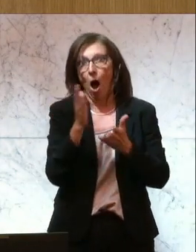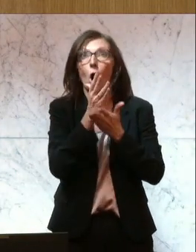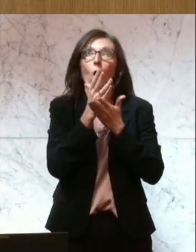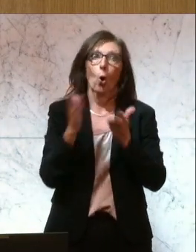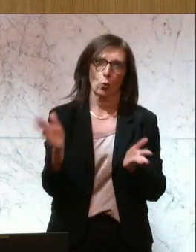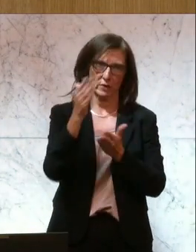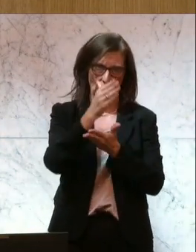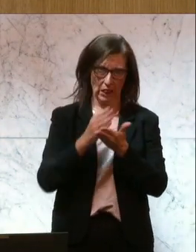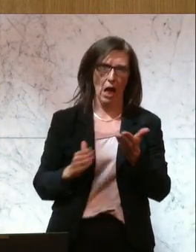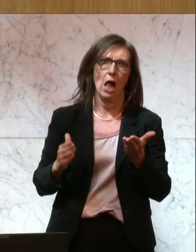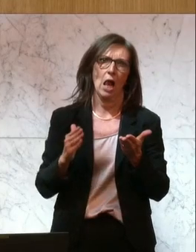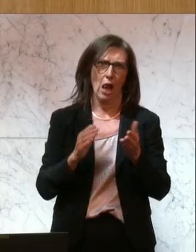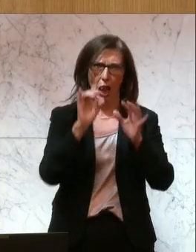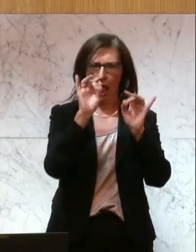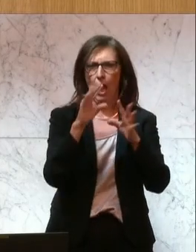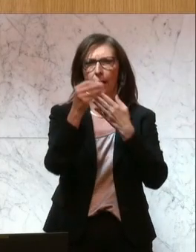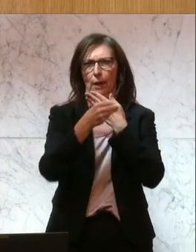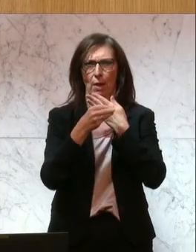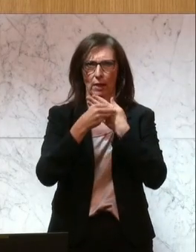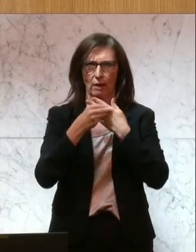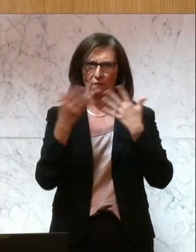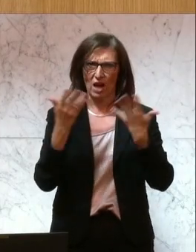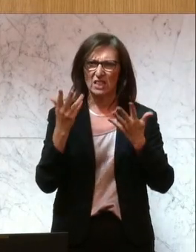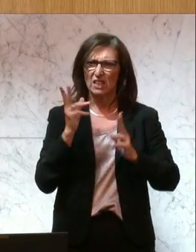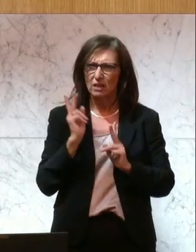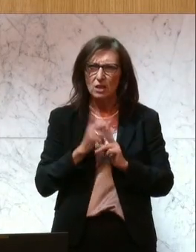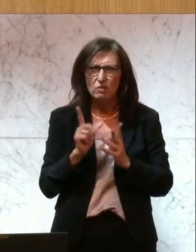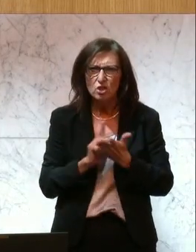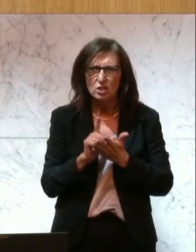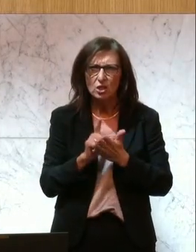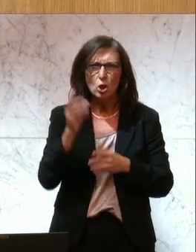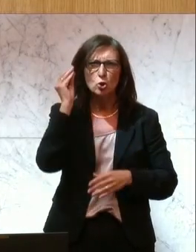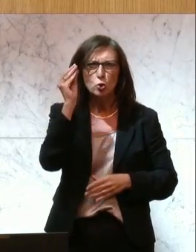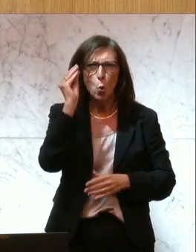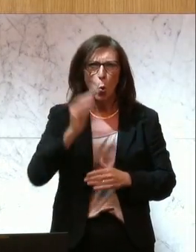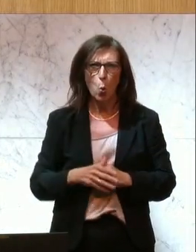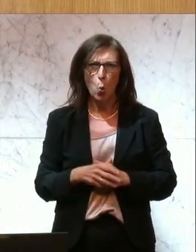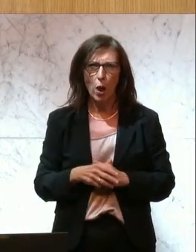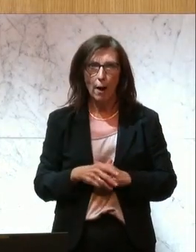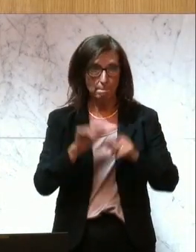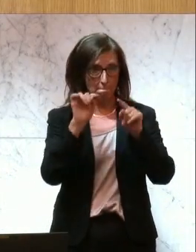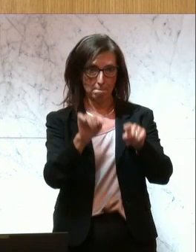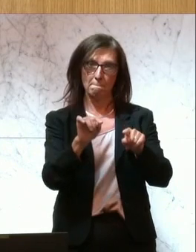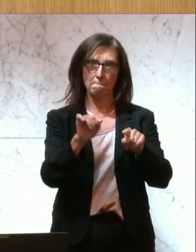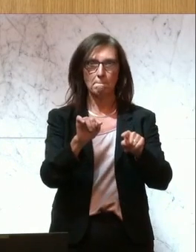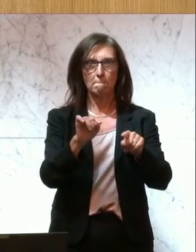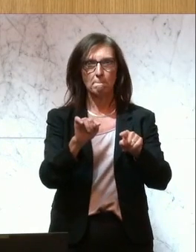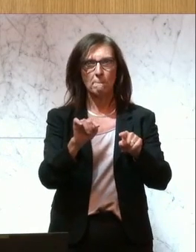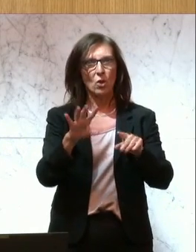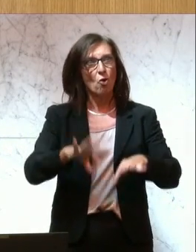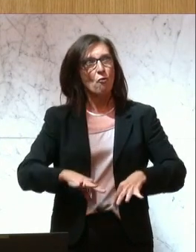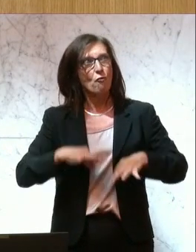Großteil eigentlich zurückgemeldet hat, dass mittlerweile Schule nicht mehr der Ort ist, wo sie gern in der